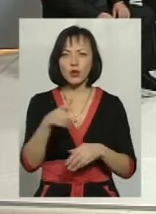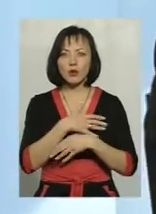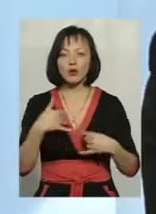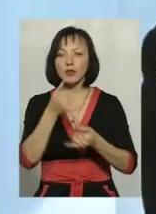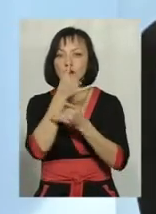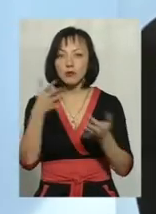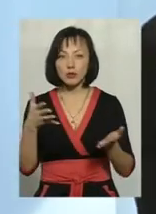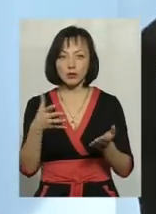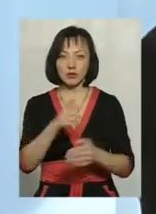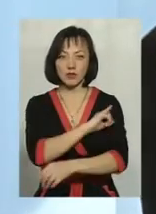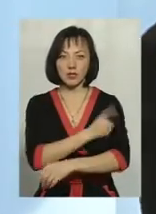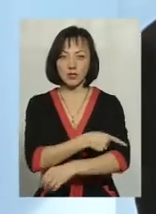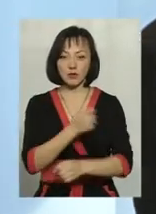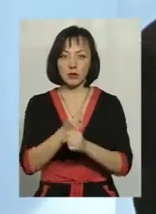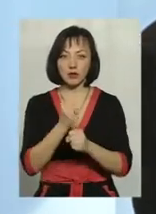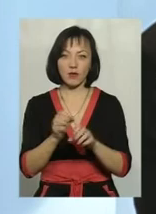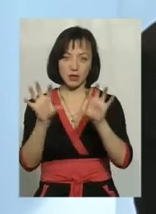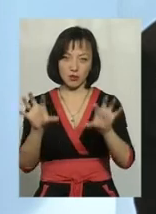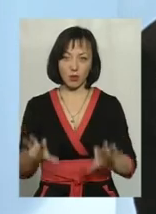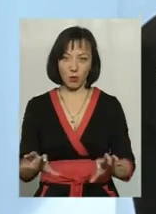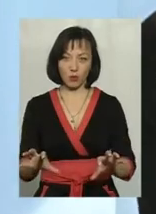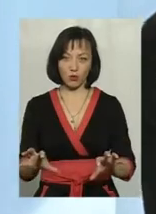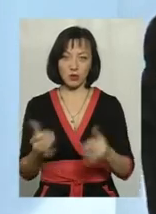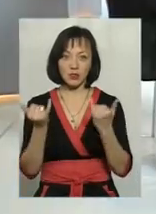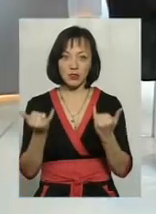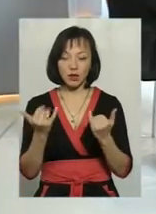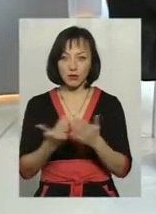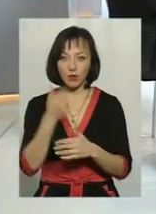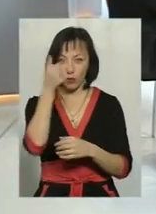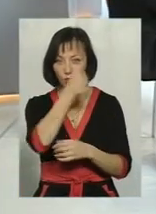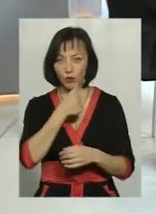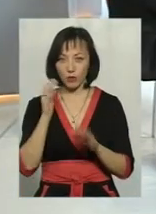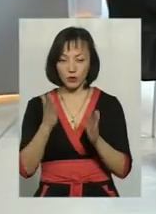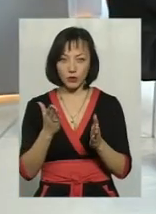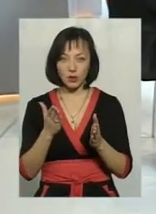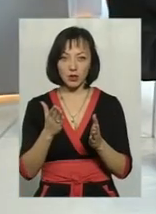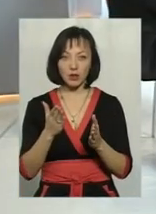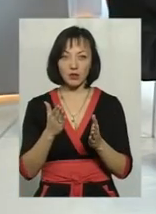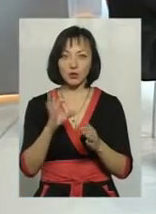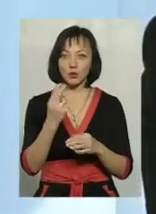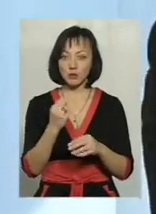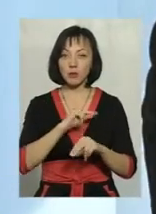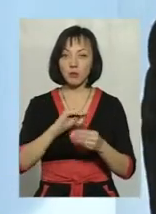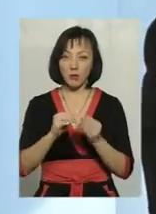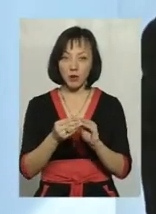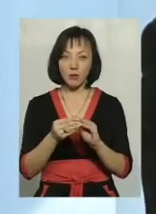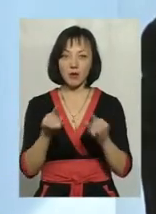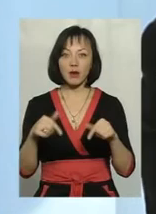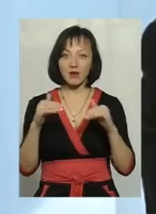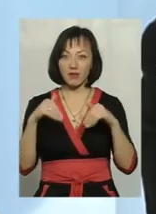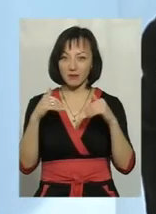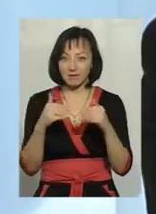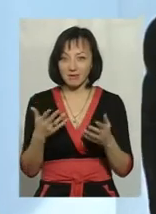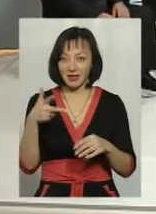не можуть просто фізично працювати вже легально. Зараз з нового року в нас буде соціальна проблема вирішиться. У нас же буде 3200